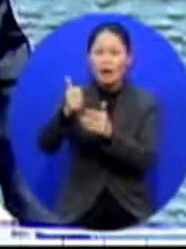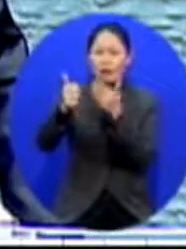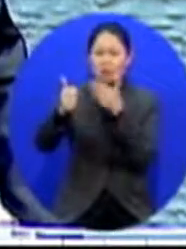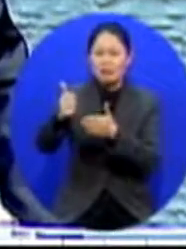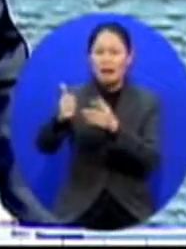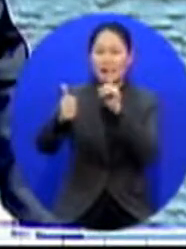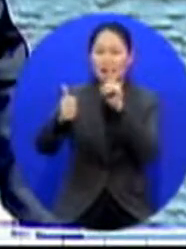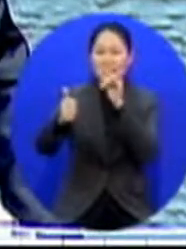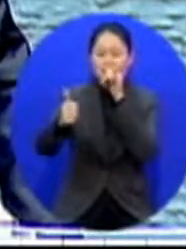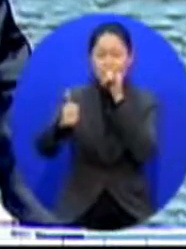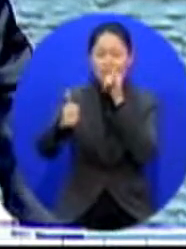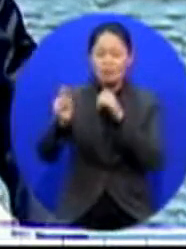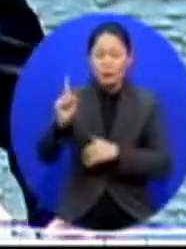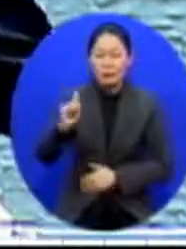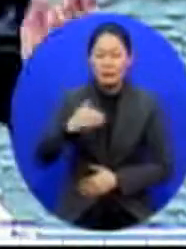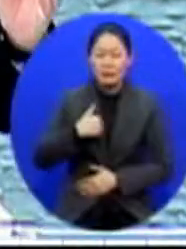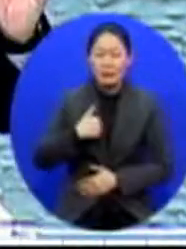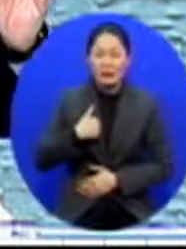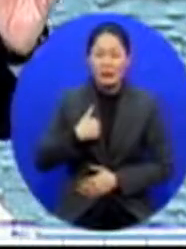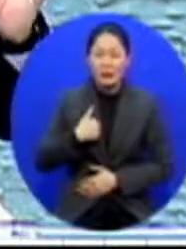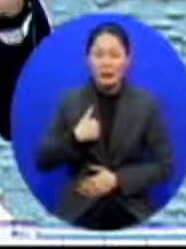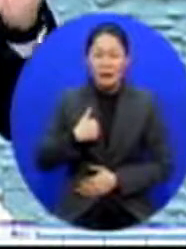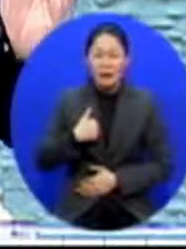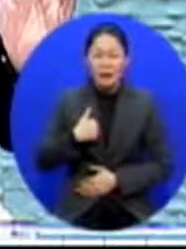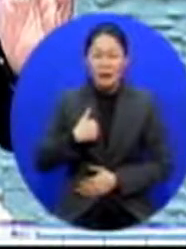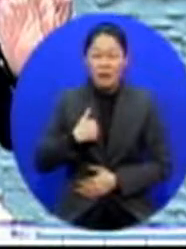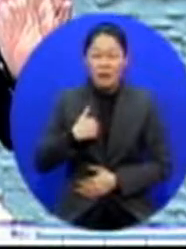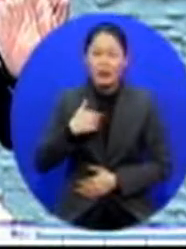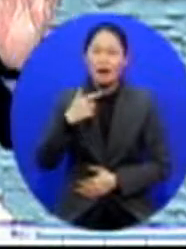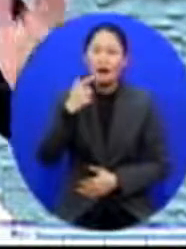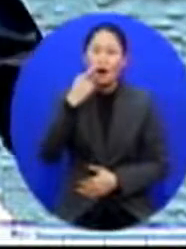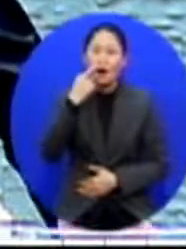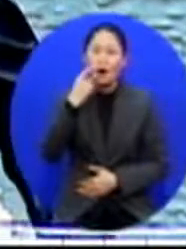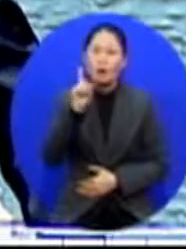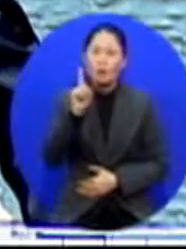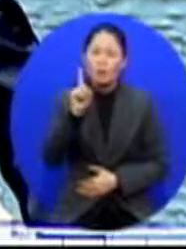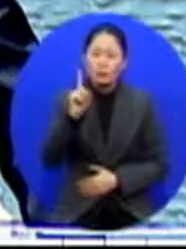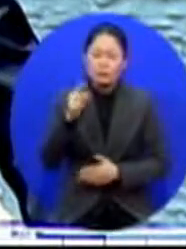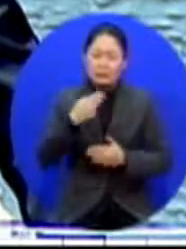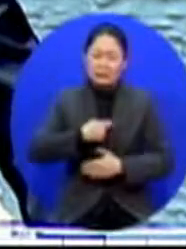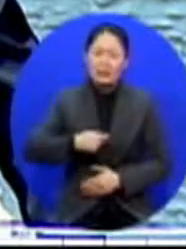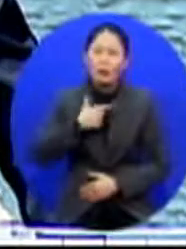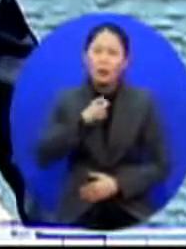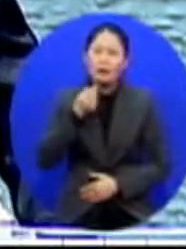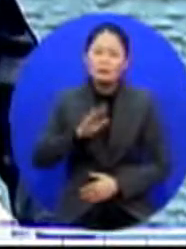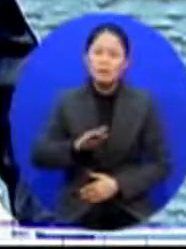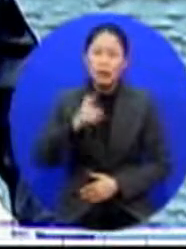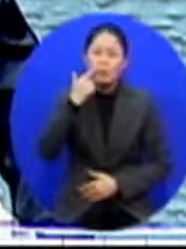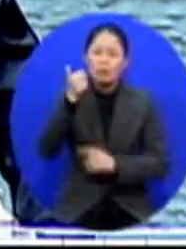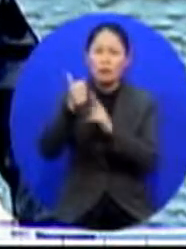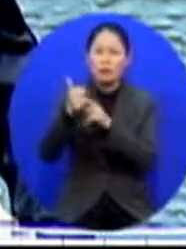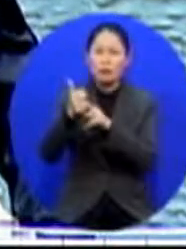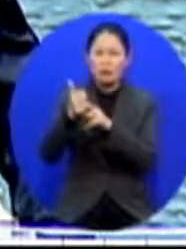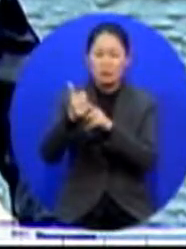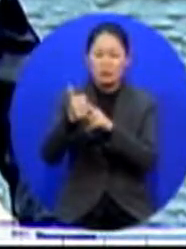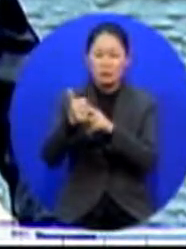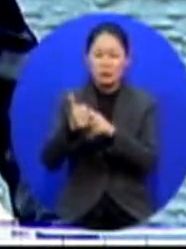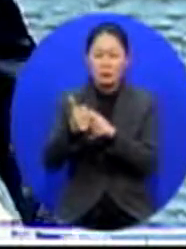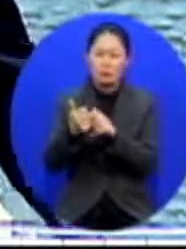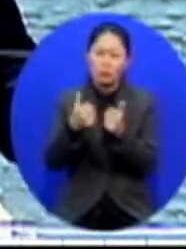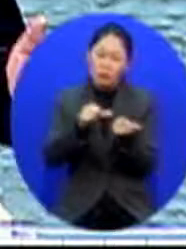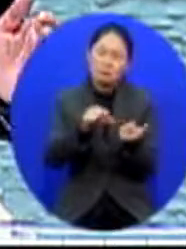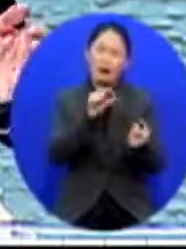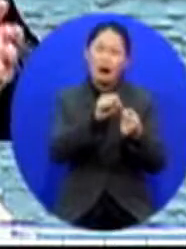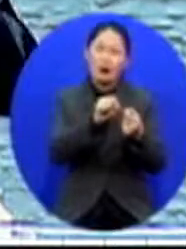제자가 되기 는 하겠는데 아버님이 이제 돌아가신 때가 가까워 왔습니다 장례식 은 치르고